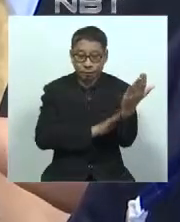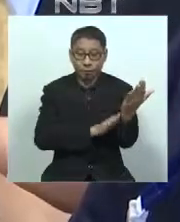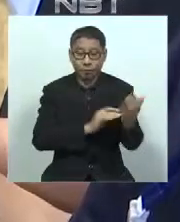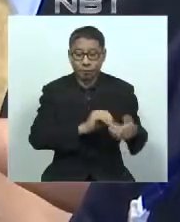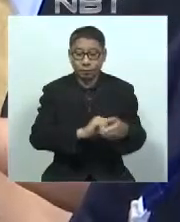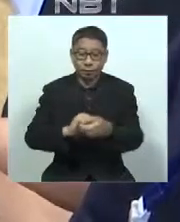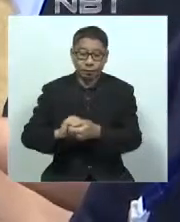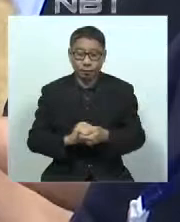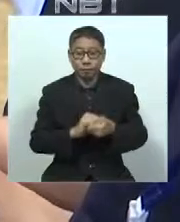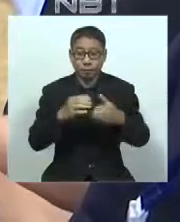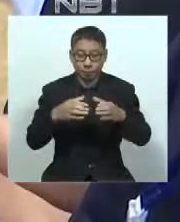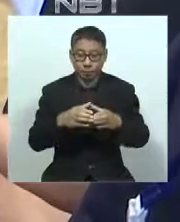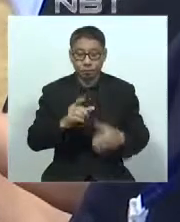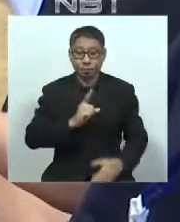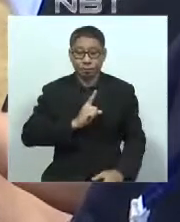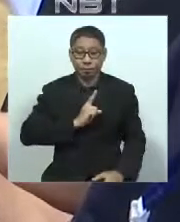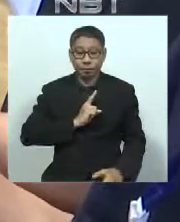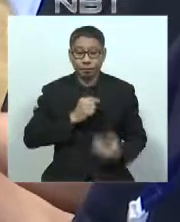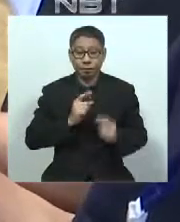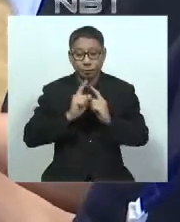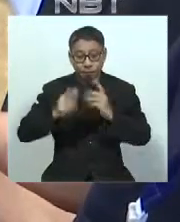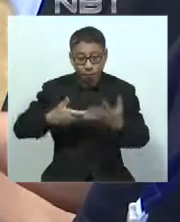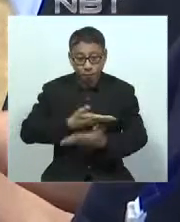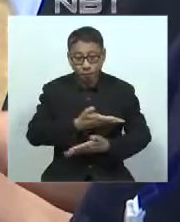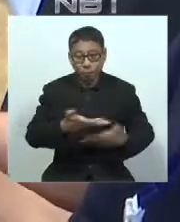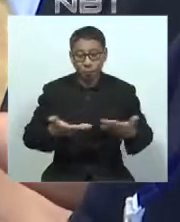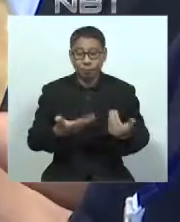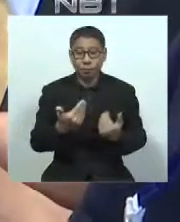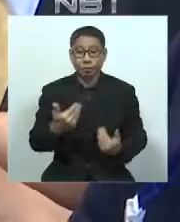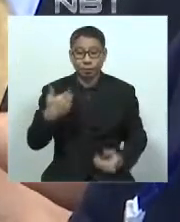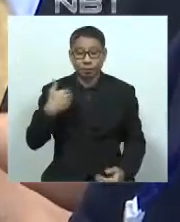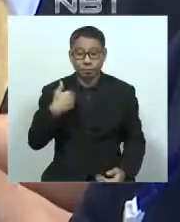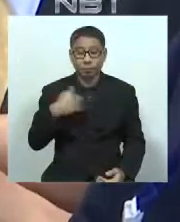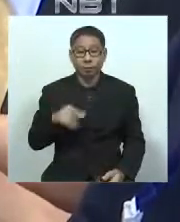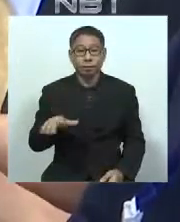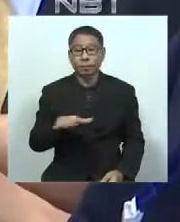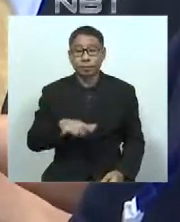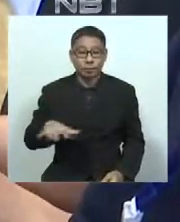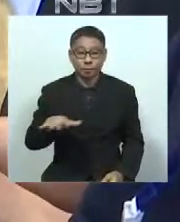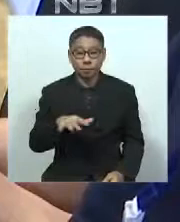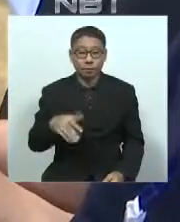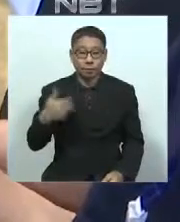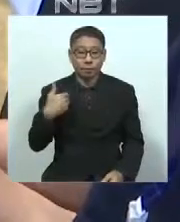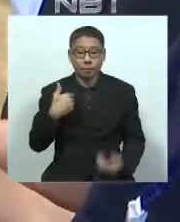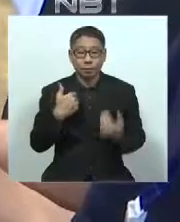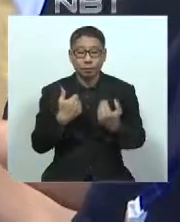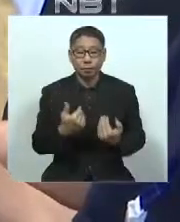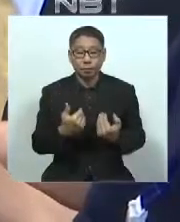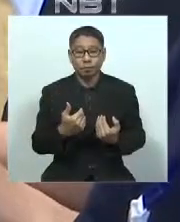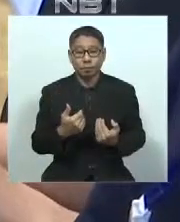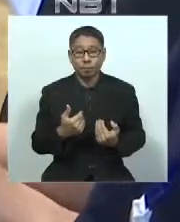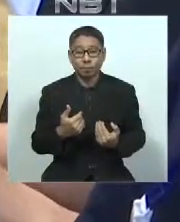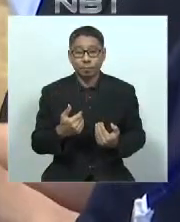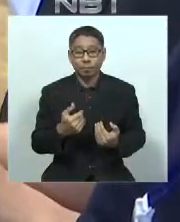เป็นทีมเดียวกันแล้วส่วนการเจรจานั้นมันก็มีเป็นปกตินะผมคิดว่าอย่างนั้นผล